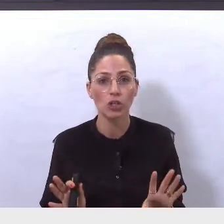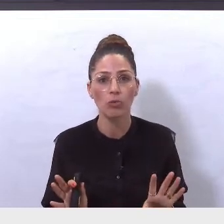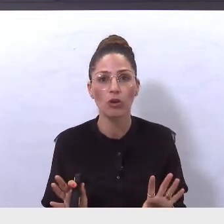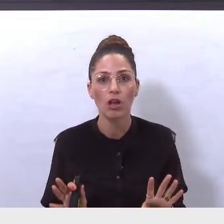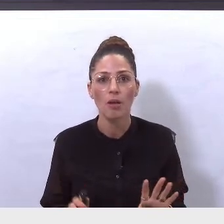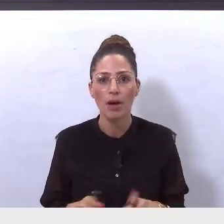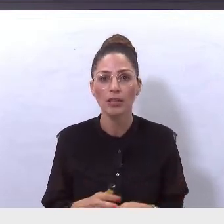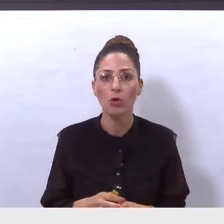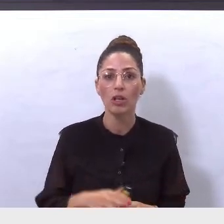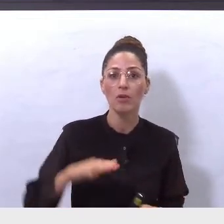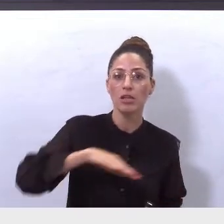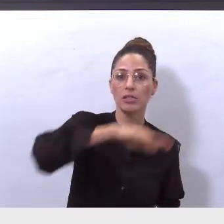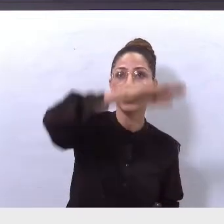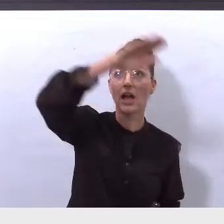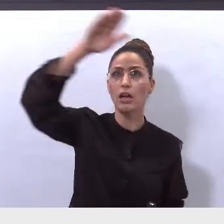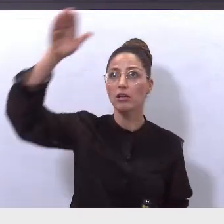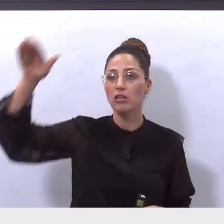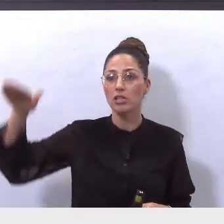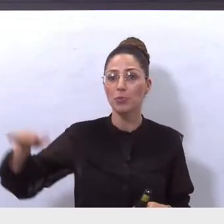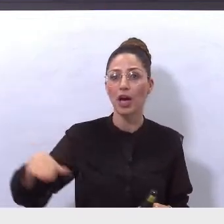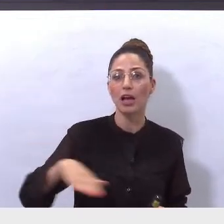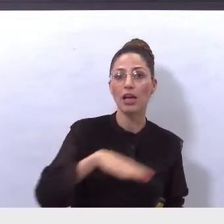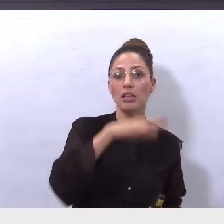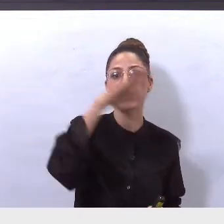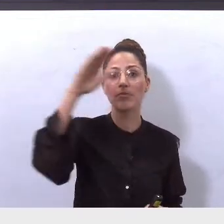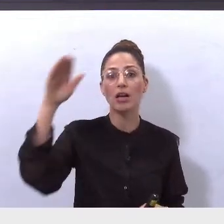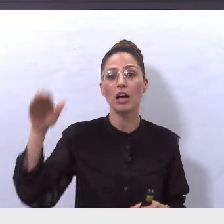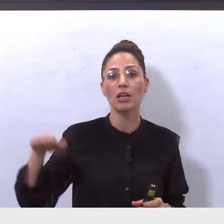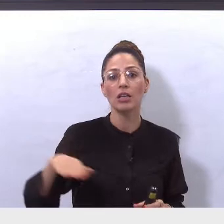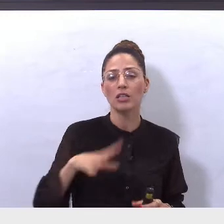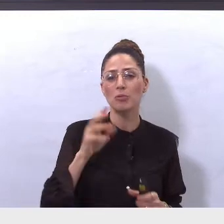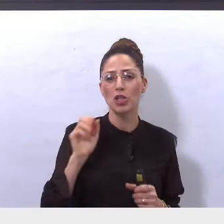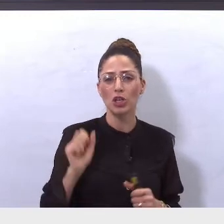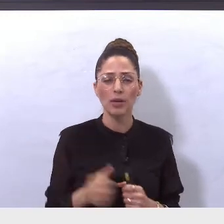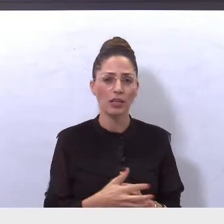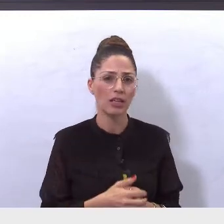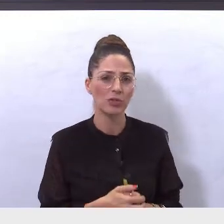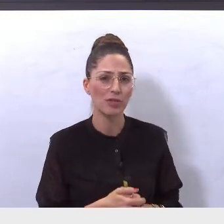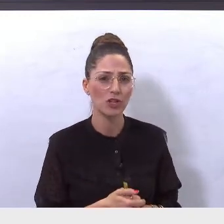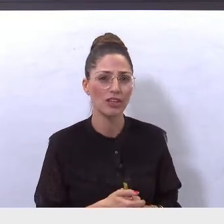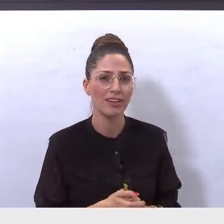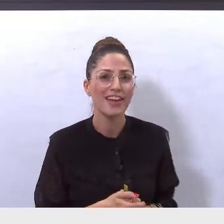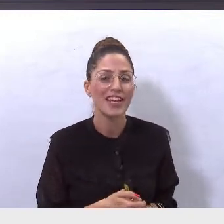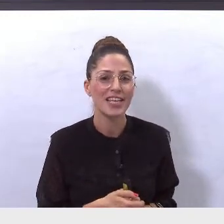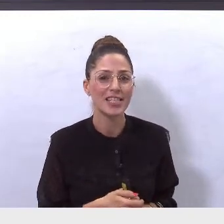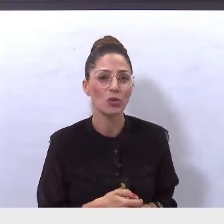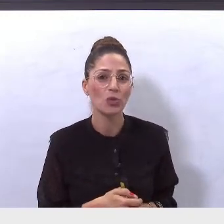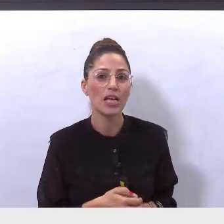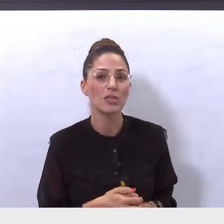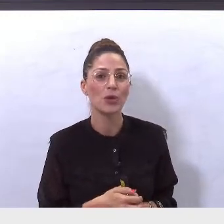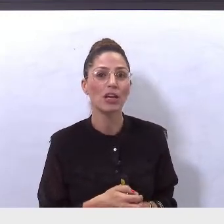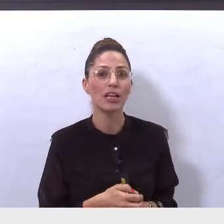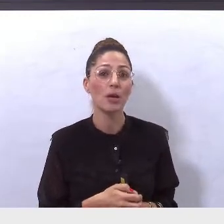הבית של השבלול. מה אתם רואים? ספירלה. ספירלה זה מעגל. תמיד שאני אומרת לתלמידים שלי,